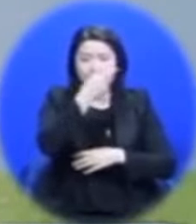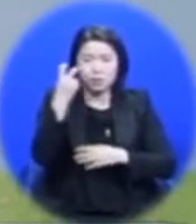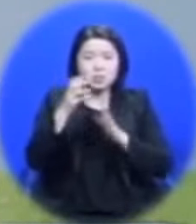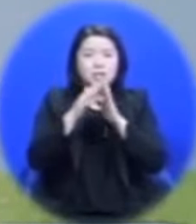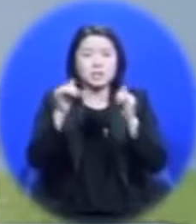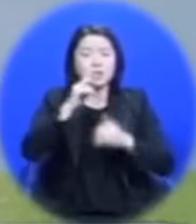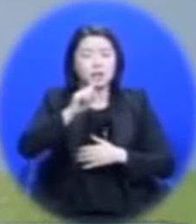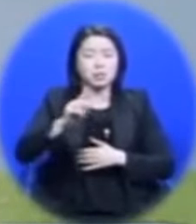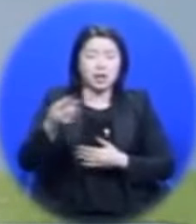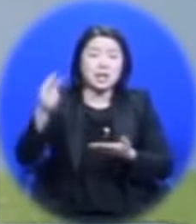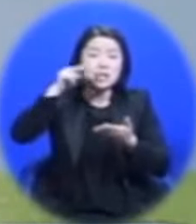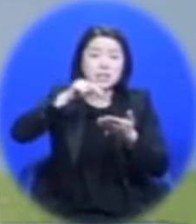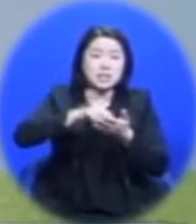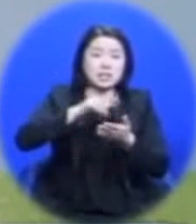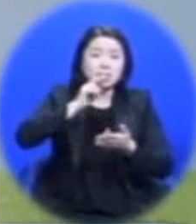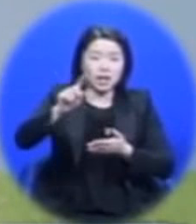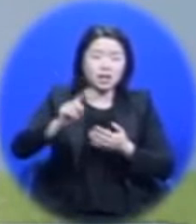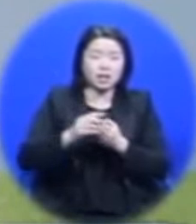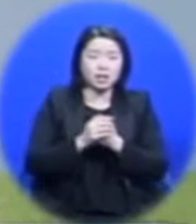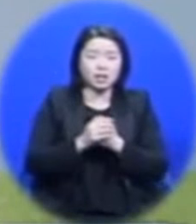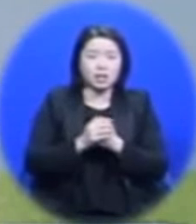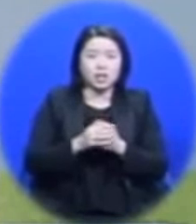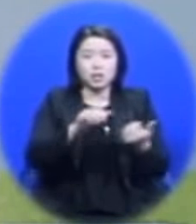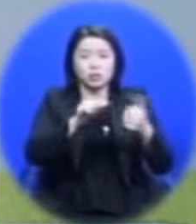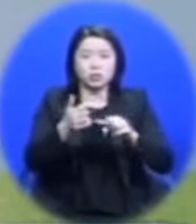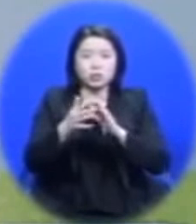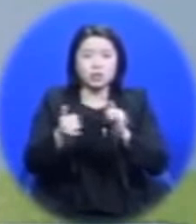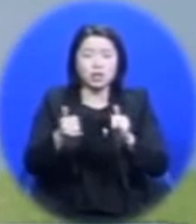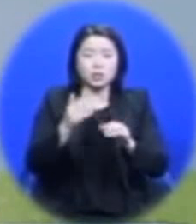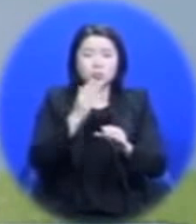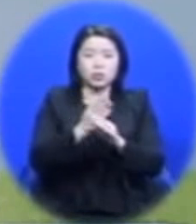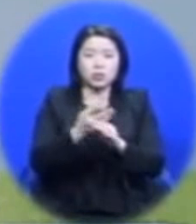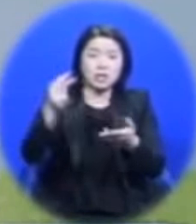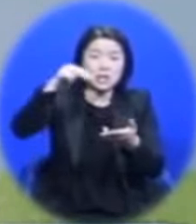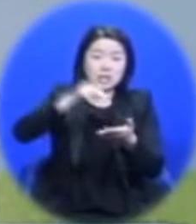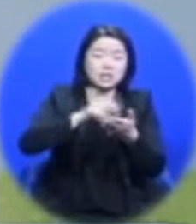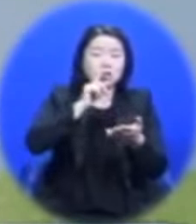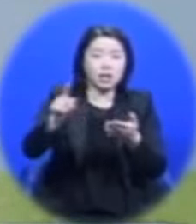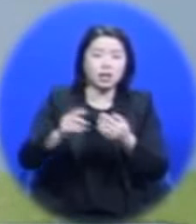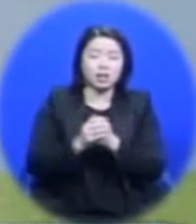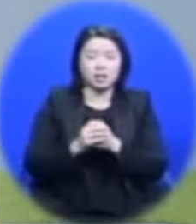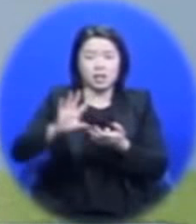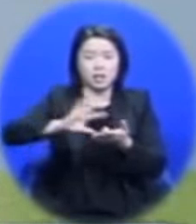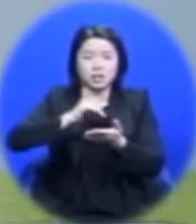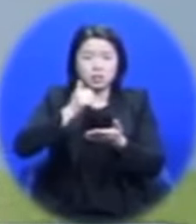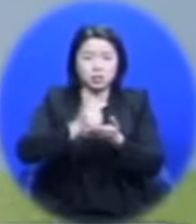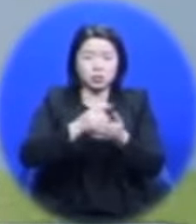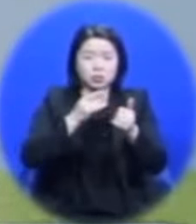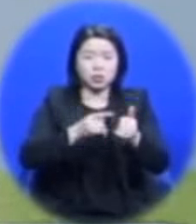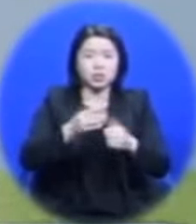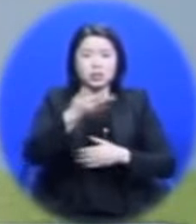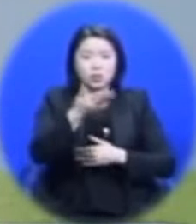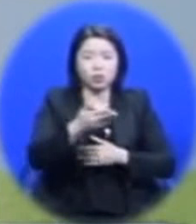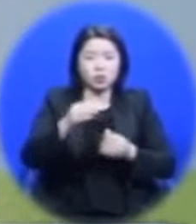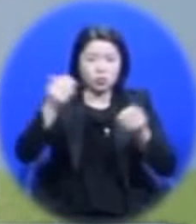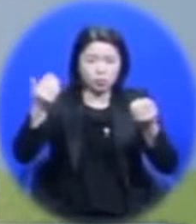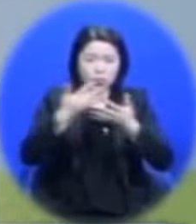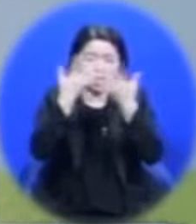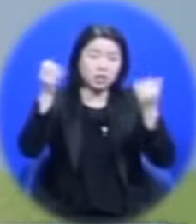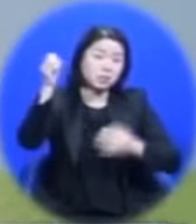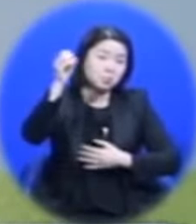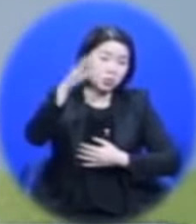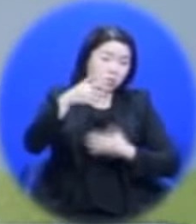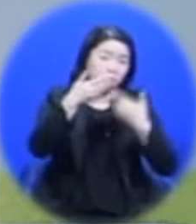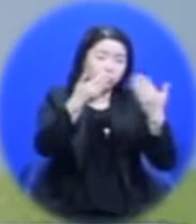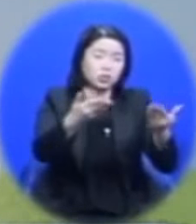사람아, 일어나라. 죽은 사람 가운데서 일어서라. 그리스도께서 너를 환히 비추어 주실 것이다